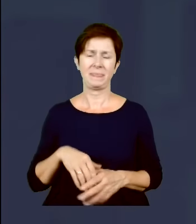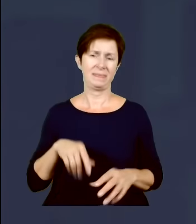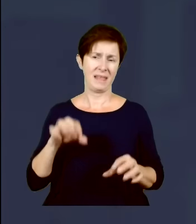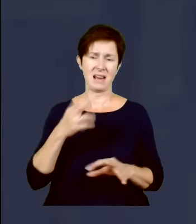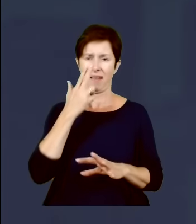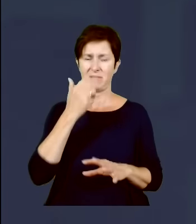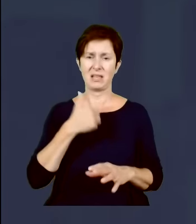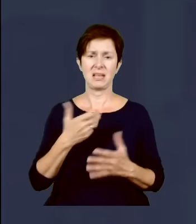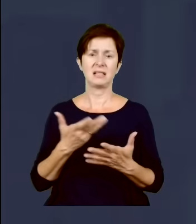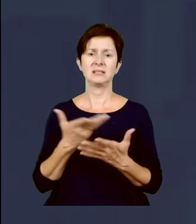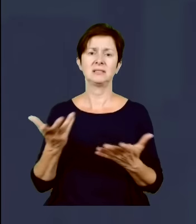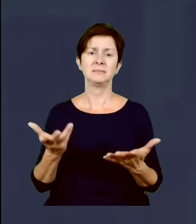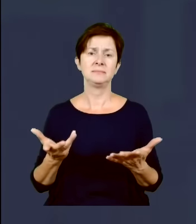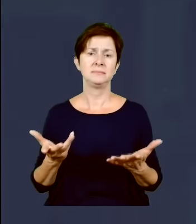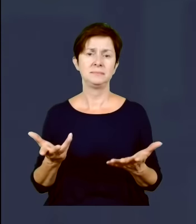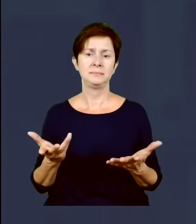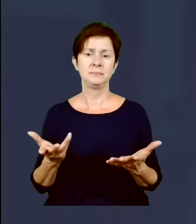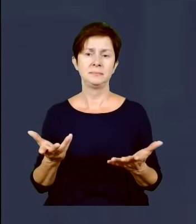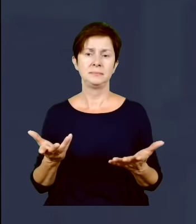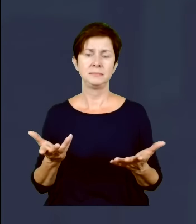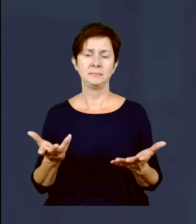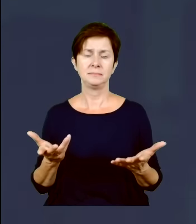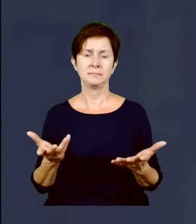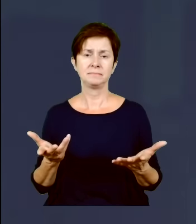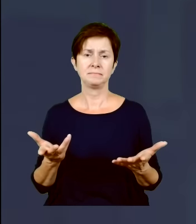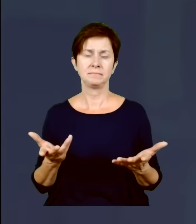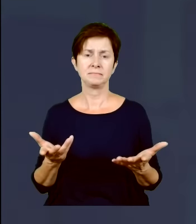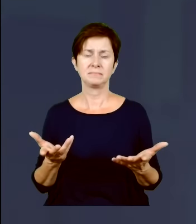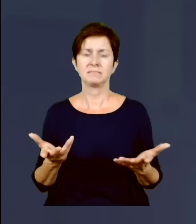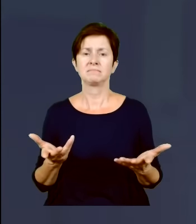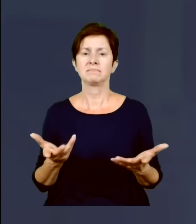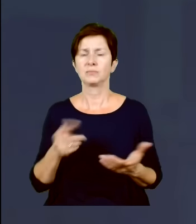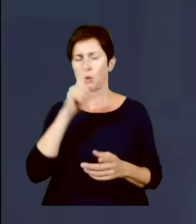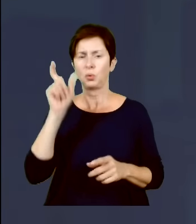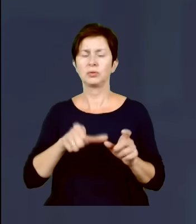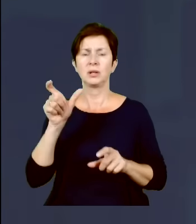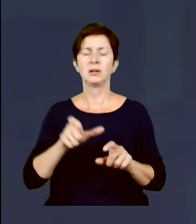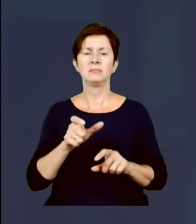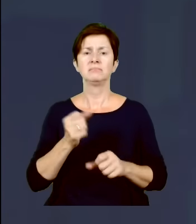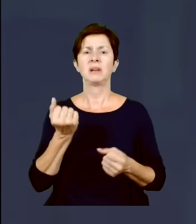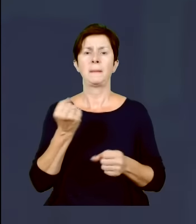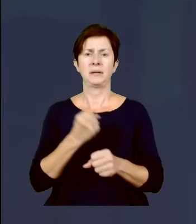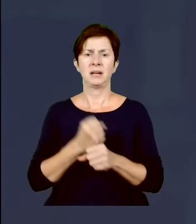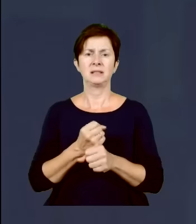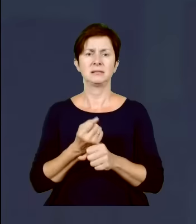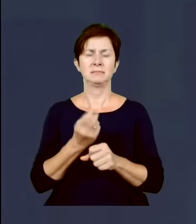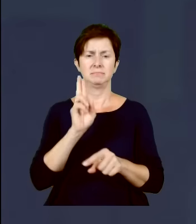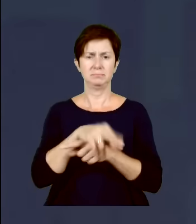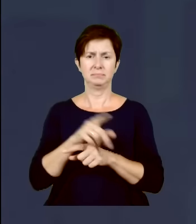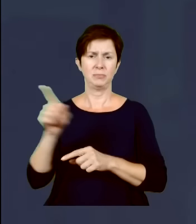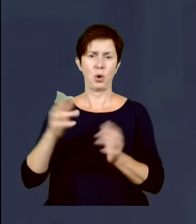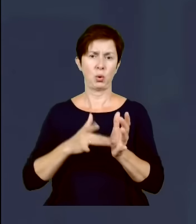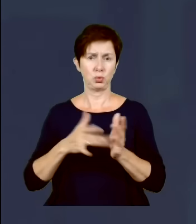pokazane taka jakość etyczna Kadr Zawodowych które Donald Tusk zatrudnia myślę że to nie jest aż tak bardzo